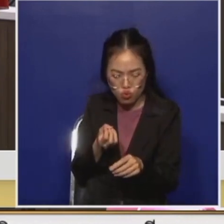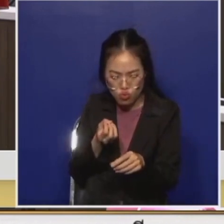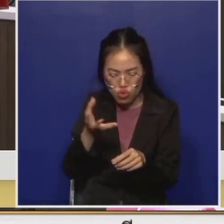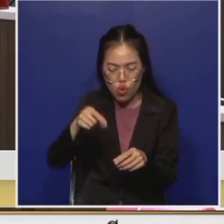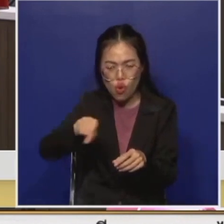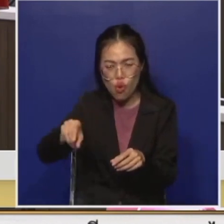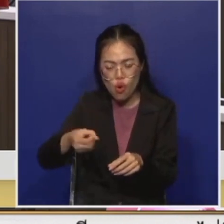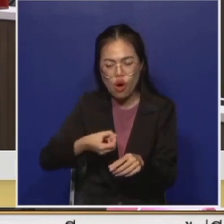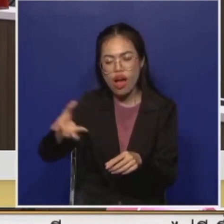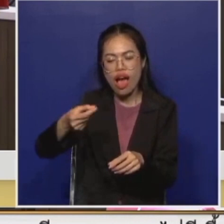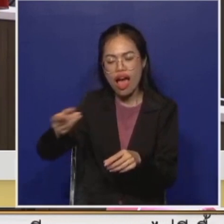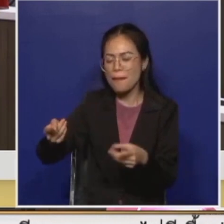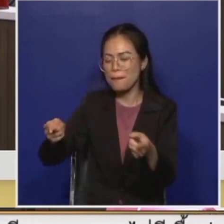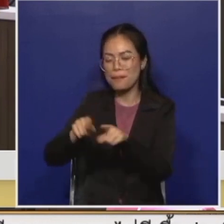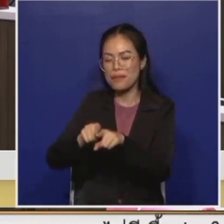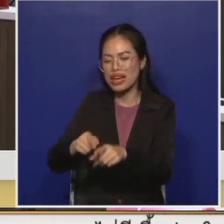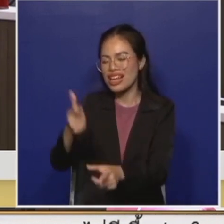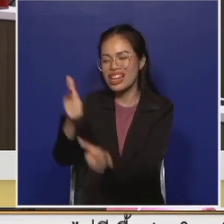โยนไปเหมอนให้อาหารไ่